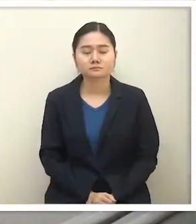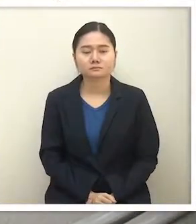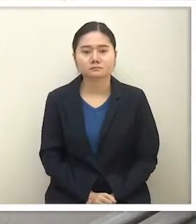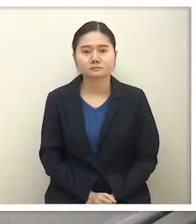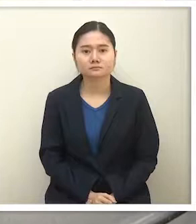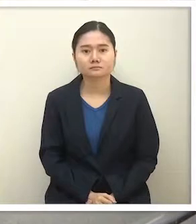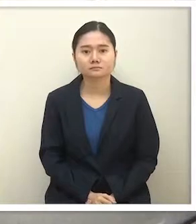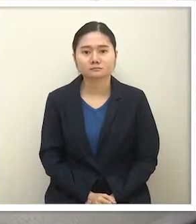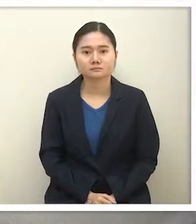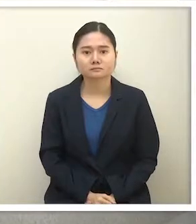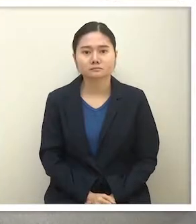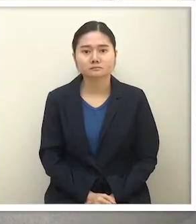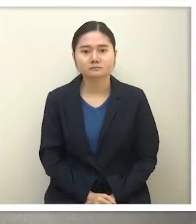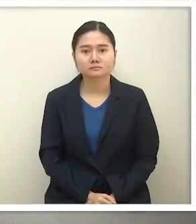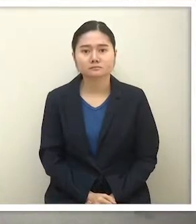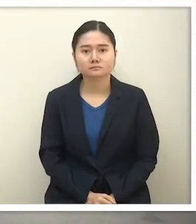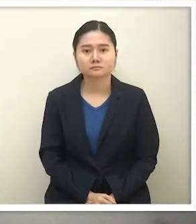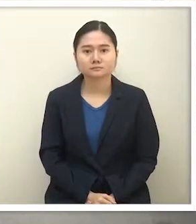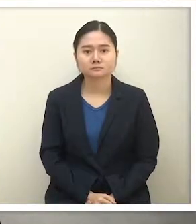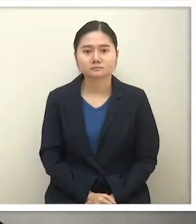กูเปลี่ยนเป็นตัว